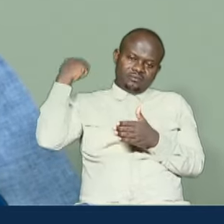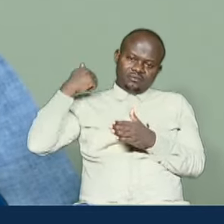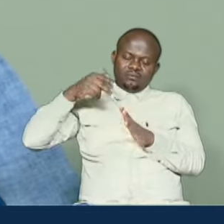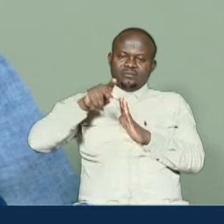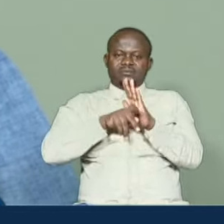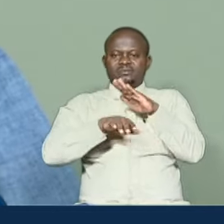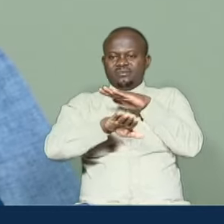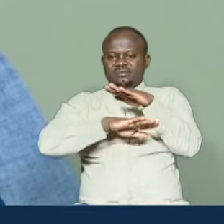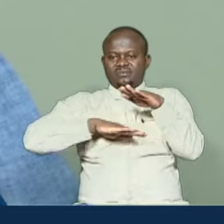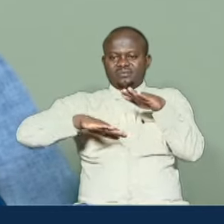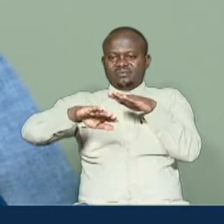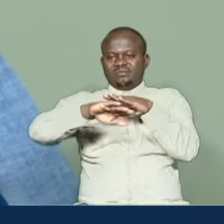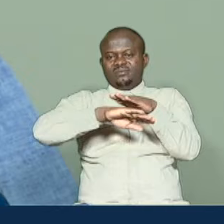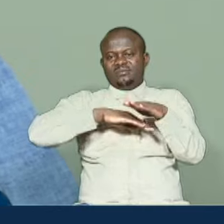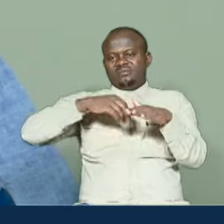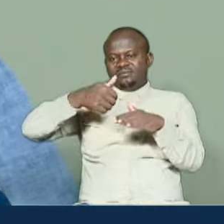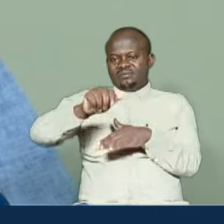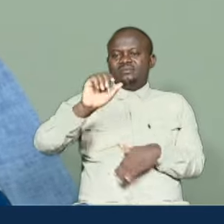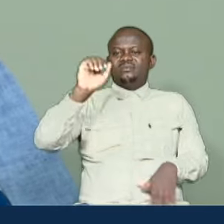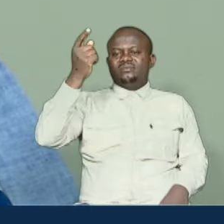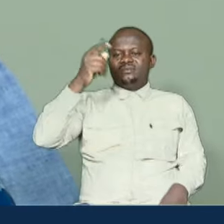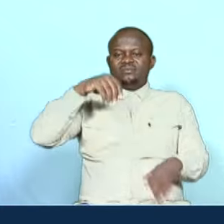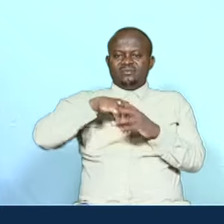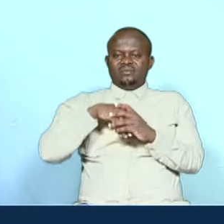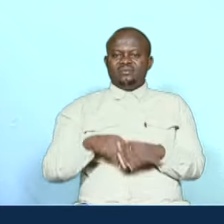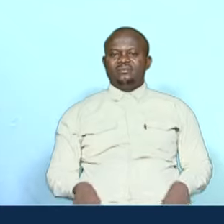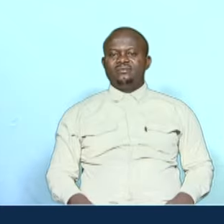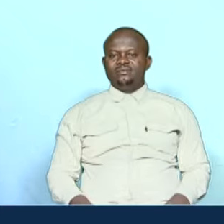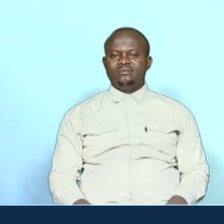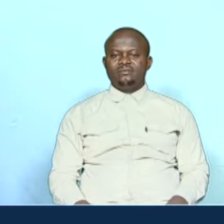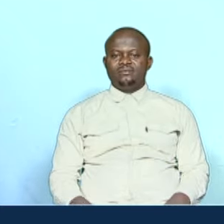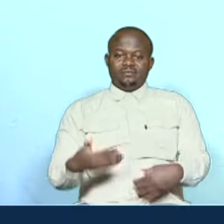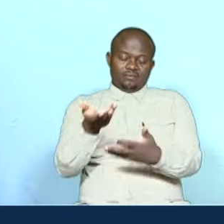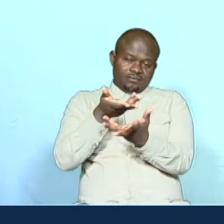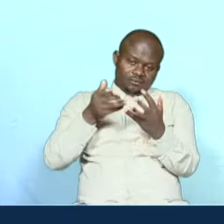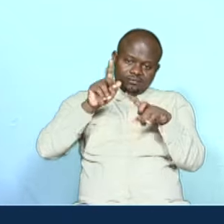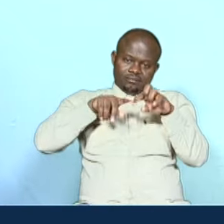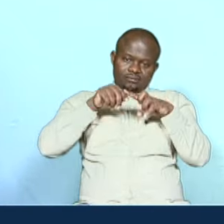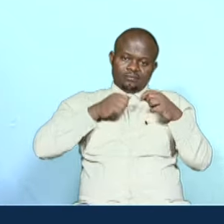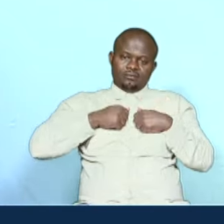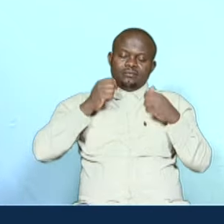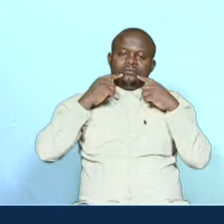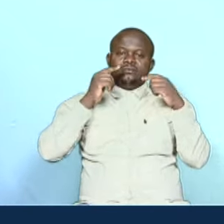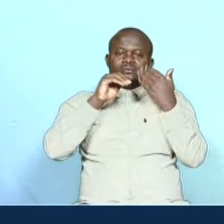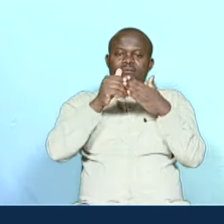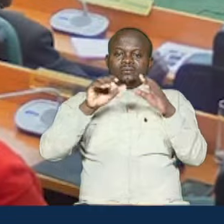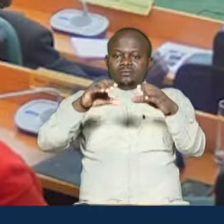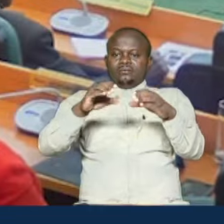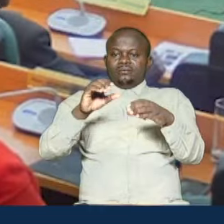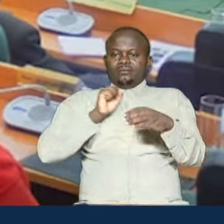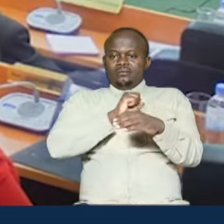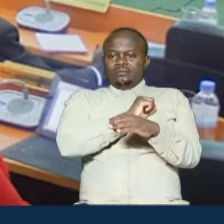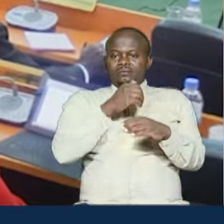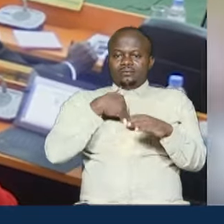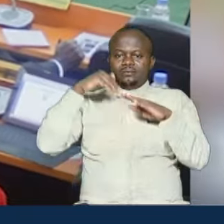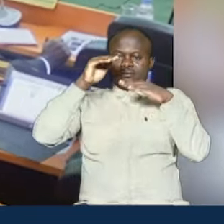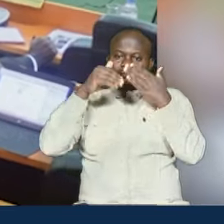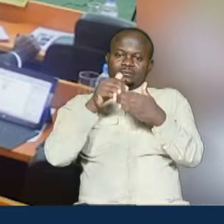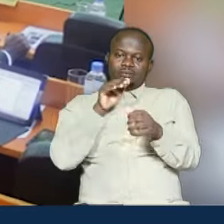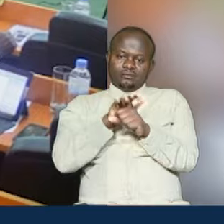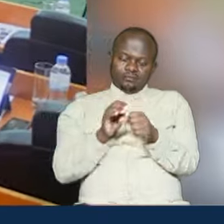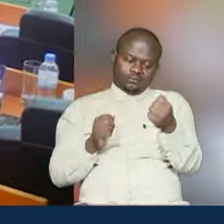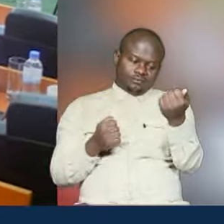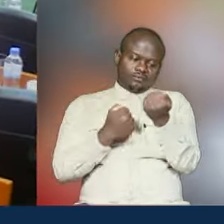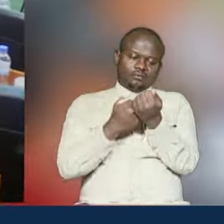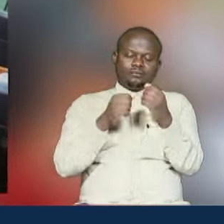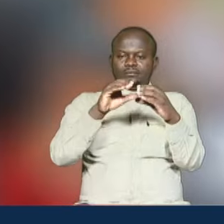remezo, iryo niryo rya mbere mu mahame ishinzwe. Abasesengura politiki y'u Rwanda bavuga ko umutwe wa Sena wagize uruhare rukomeye mu kunganira